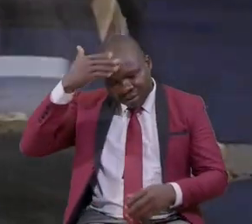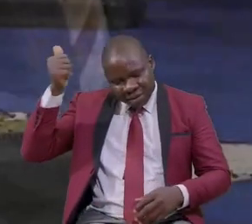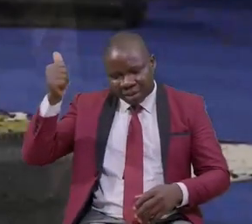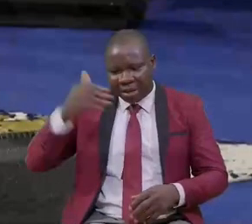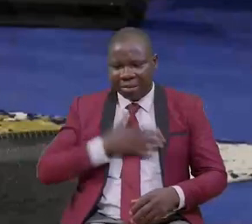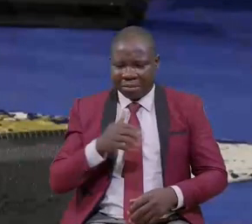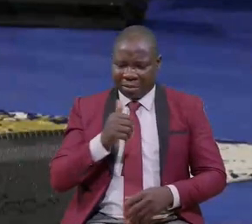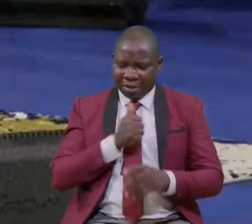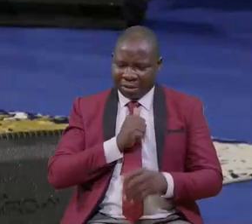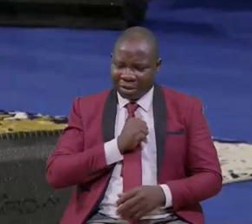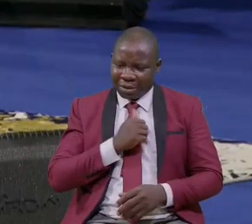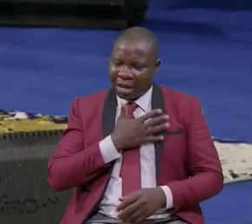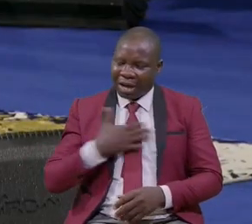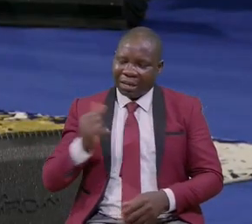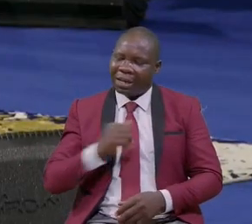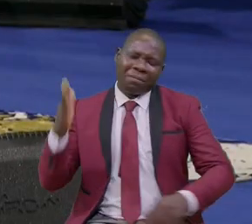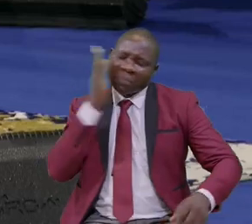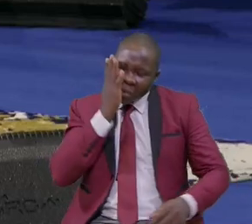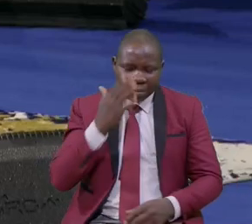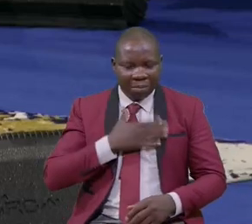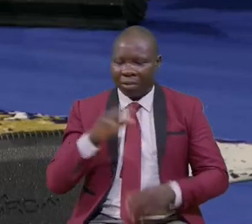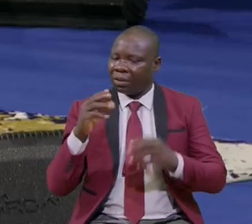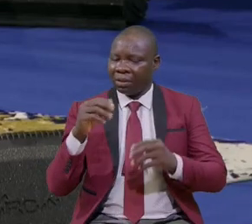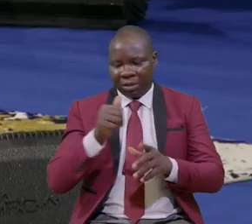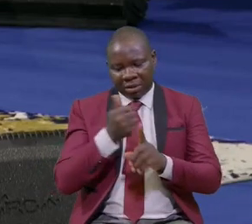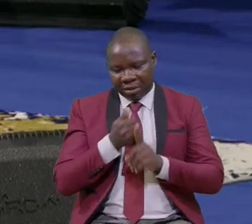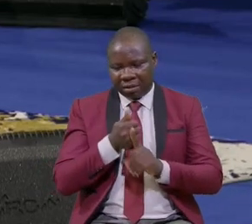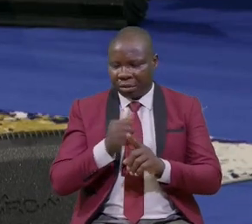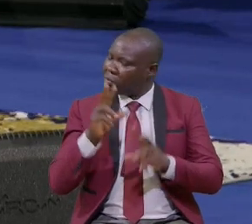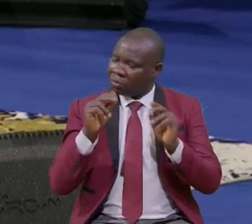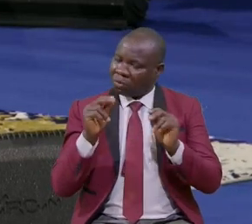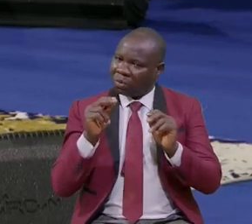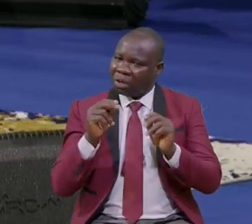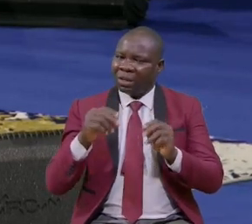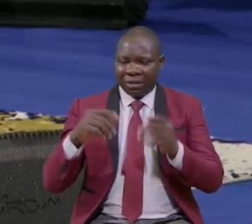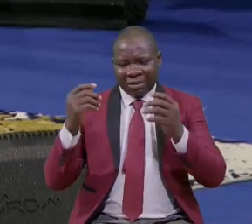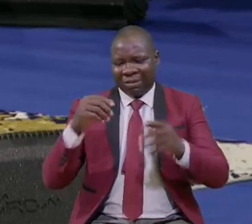bouche. La punition, châtiment de soi. Est-ce que ça va sauver? Non.